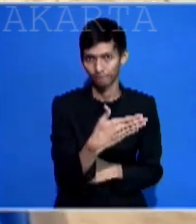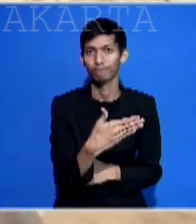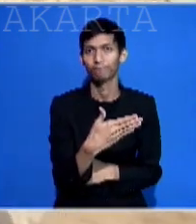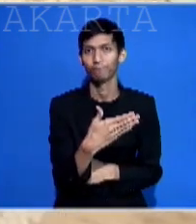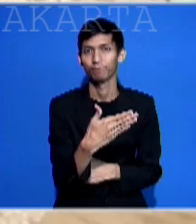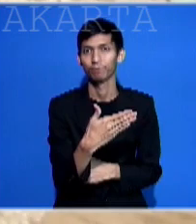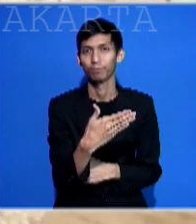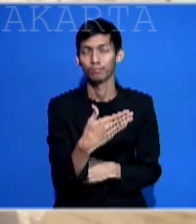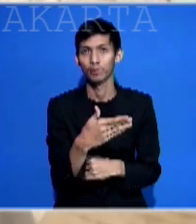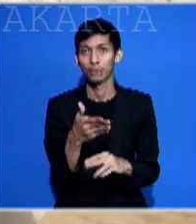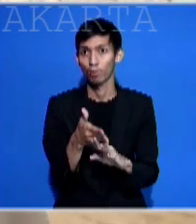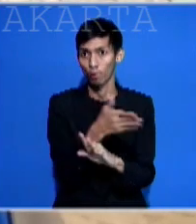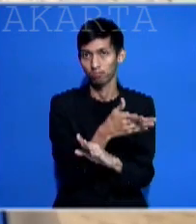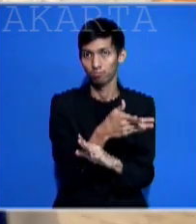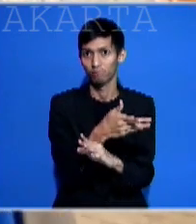ini. Pajak kami